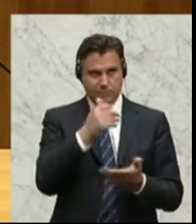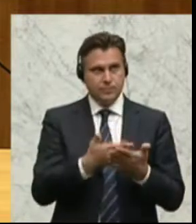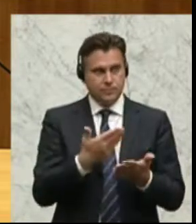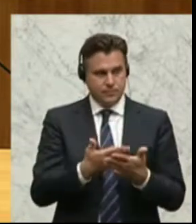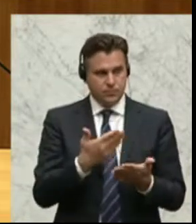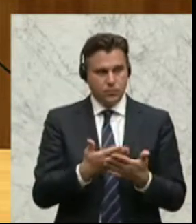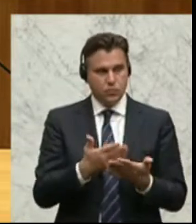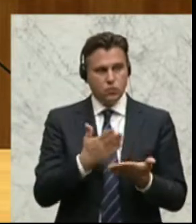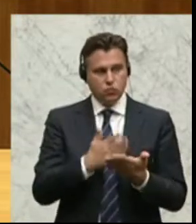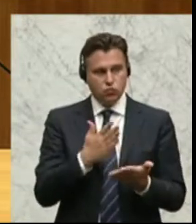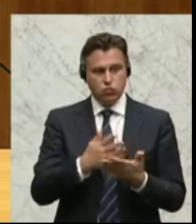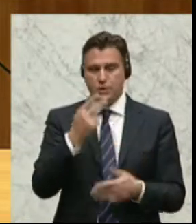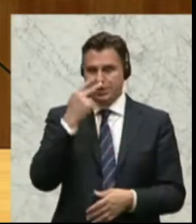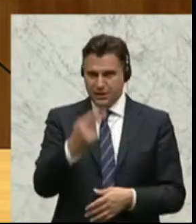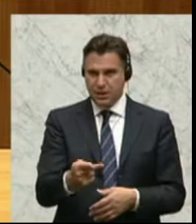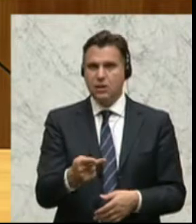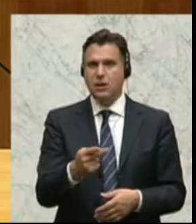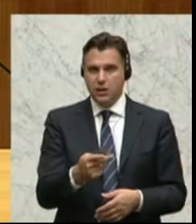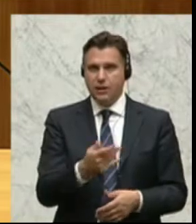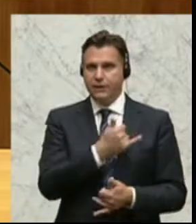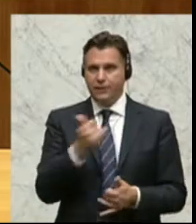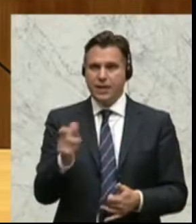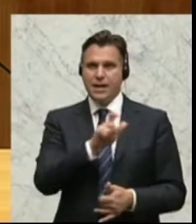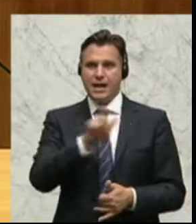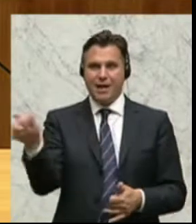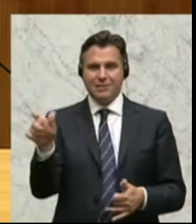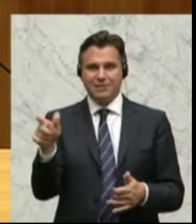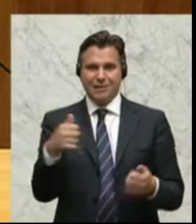sublimierte Form des Klassenkampfes dar.